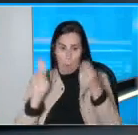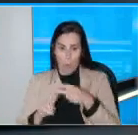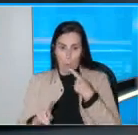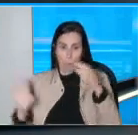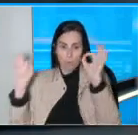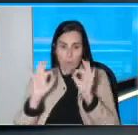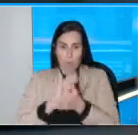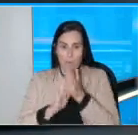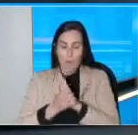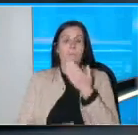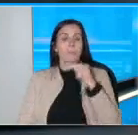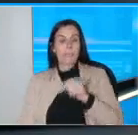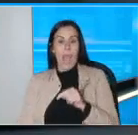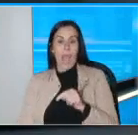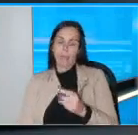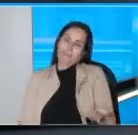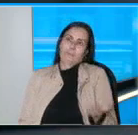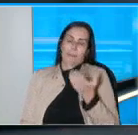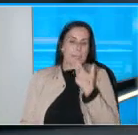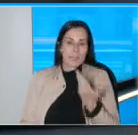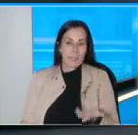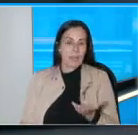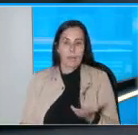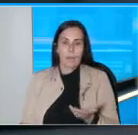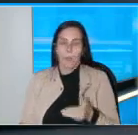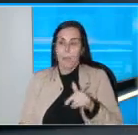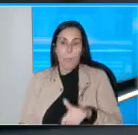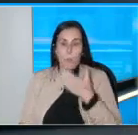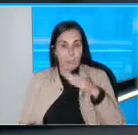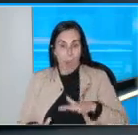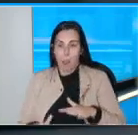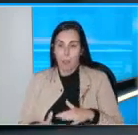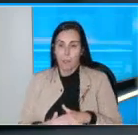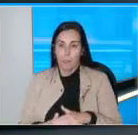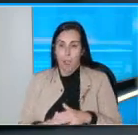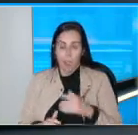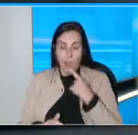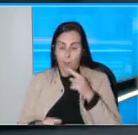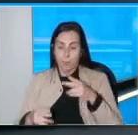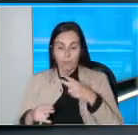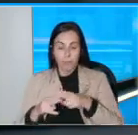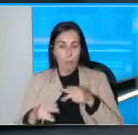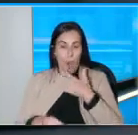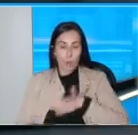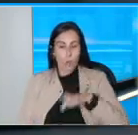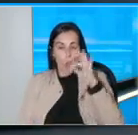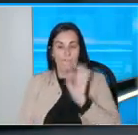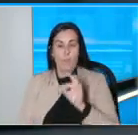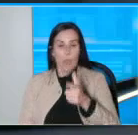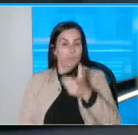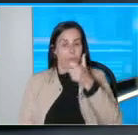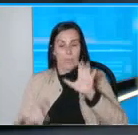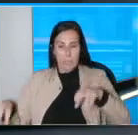על זה בכלל, ופה, כמו שאמרת בהקדמה שלך, פה דווקא מיקדו את זה על ארדואן, אמרו שזה ניסיון